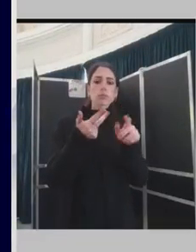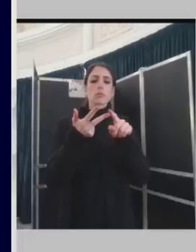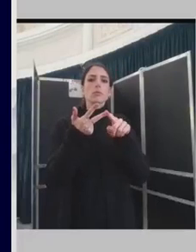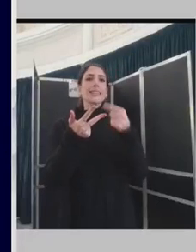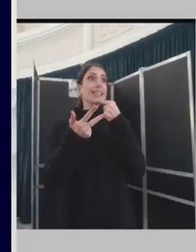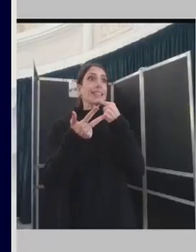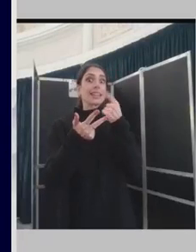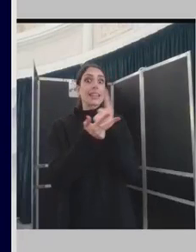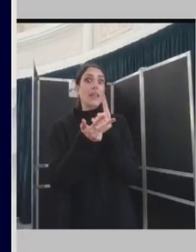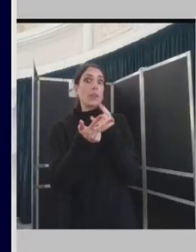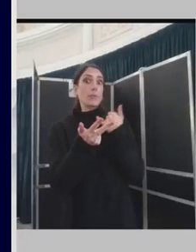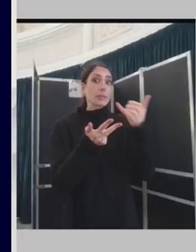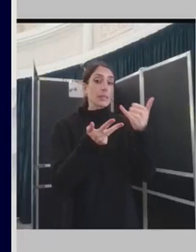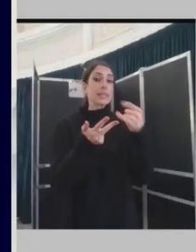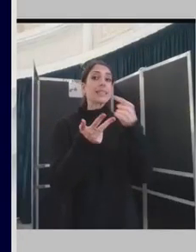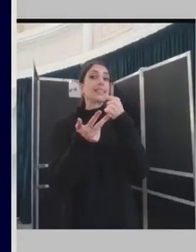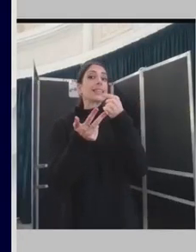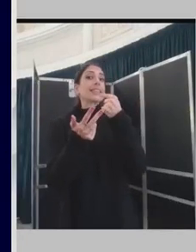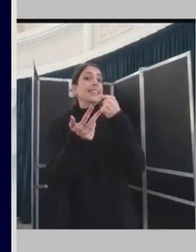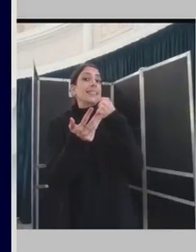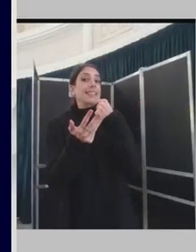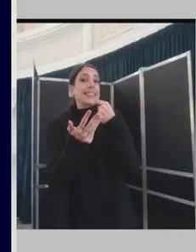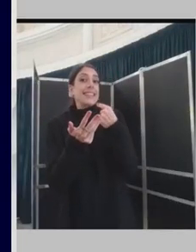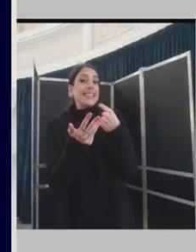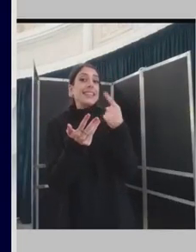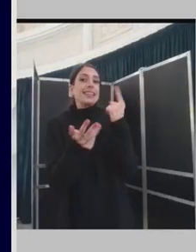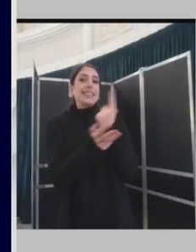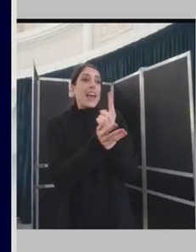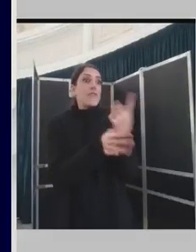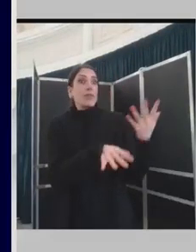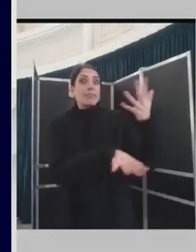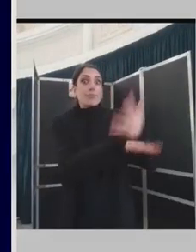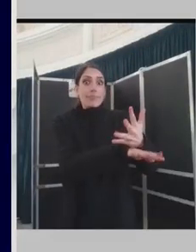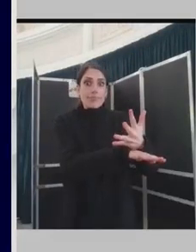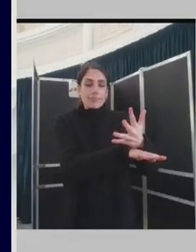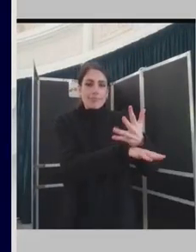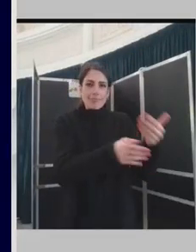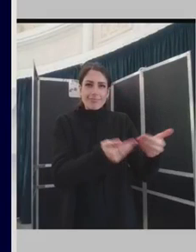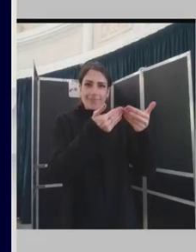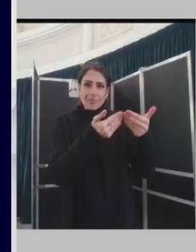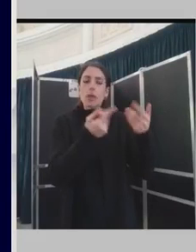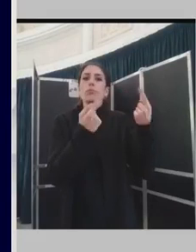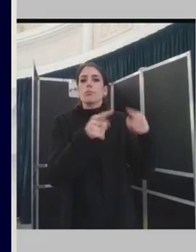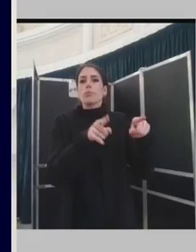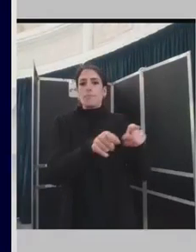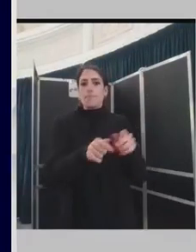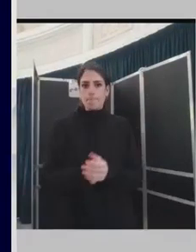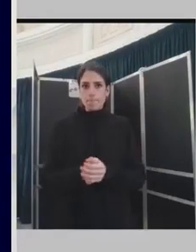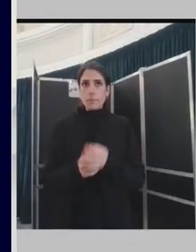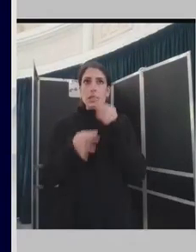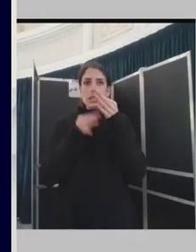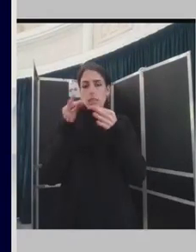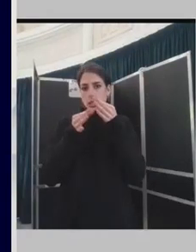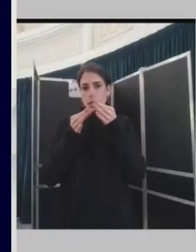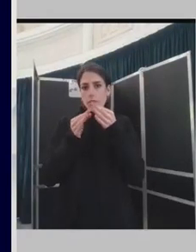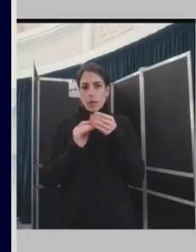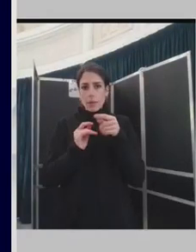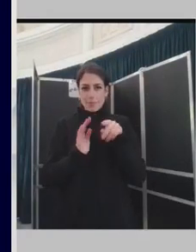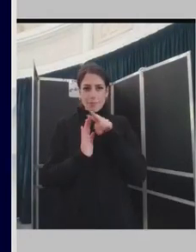piano sociale è evidenziato tutto questo pezzo di cui io vi ho sinteticamente accennato, e